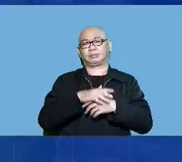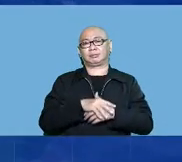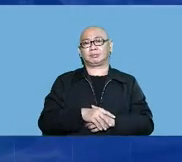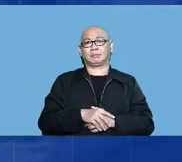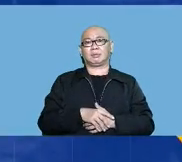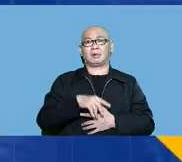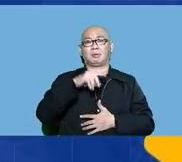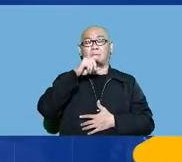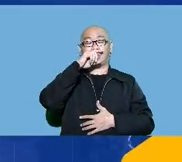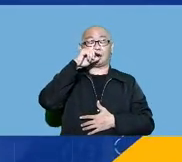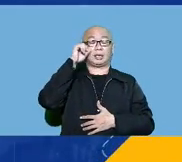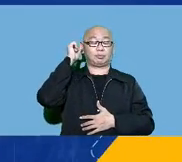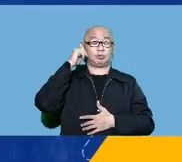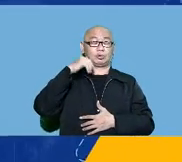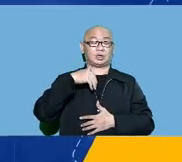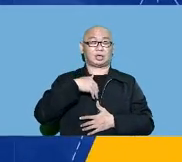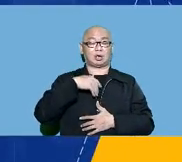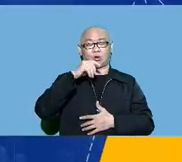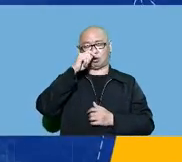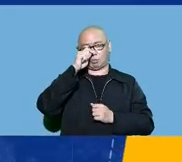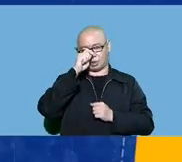Bapak Ibu yang saya hormati,